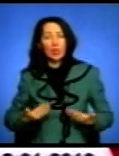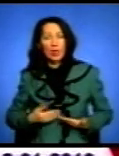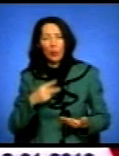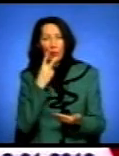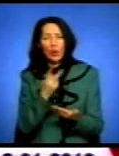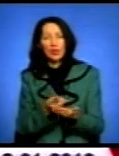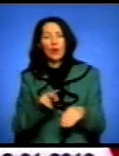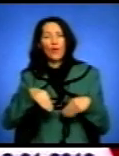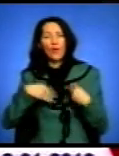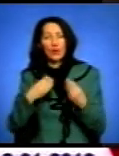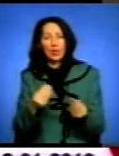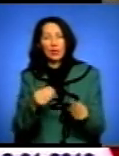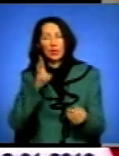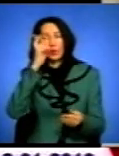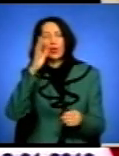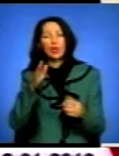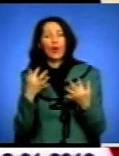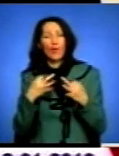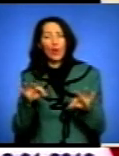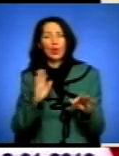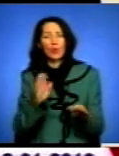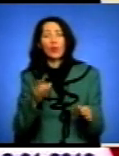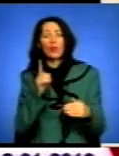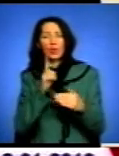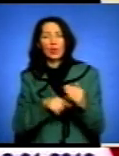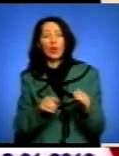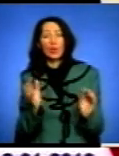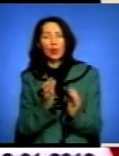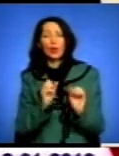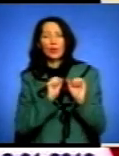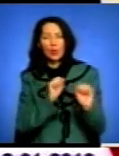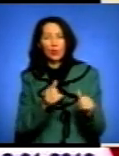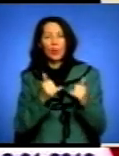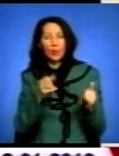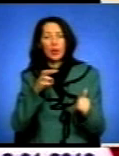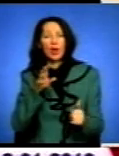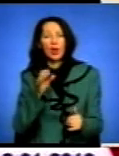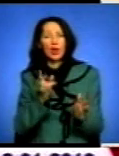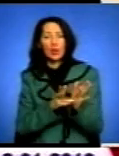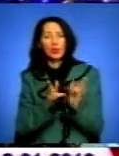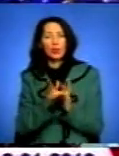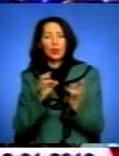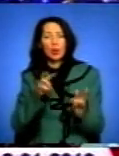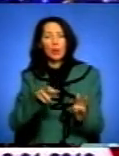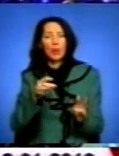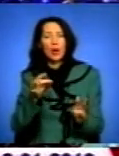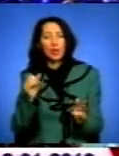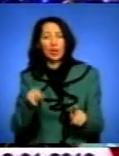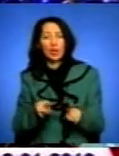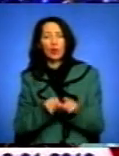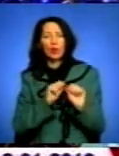Господа, був надійним опікуном і захисником для Ісуса і Марії, а також мужнім і мудрим батьком. Коли